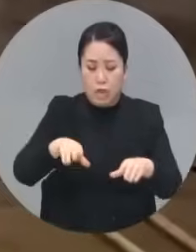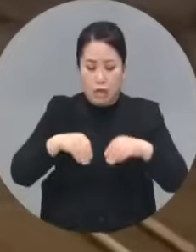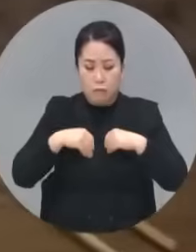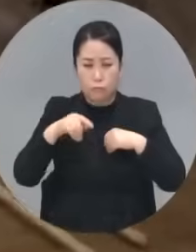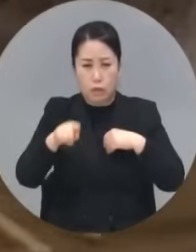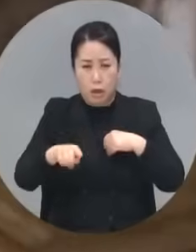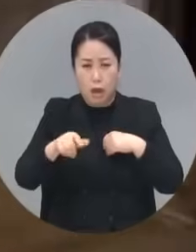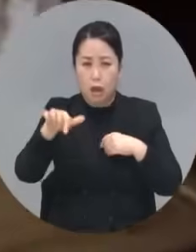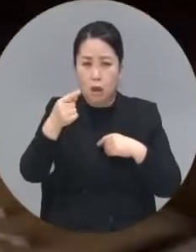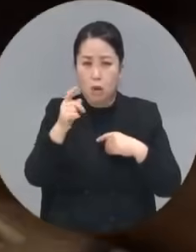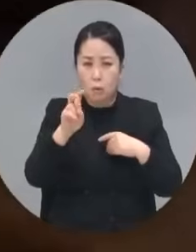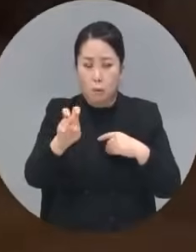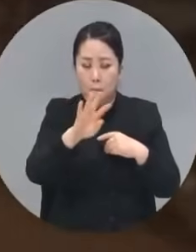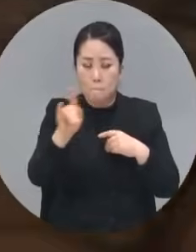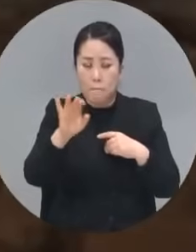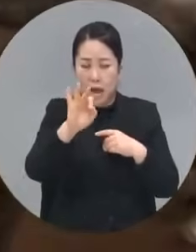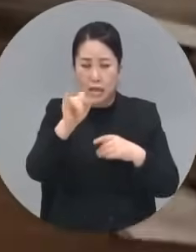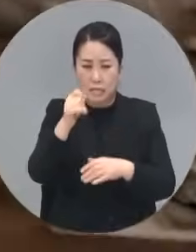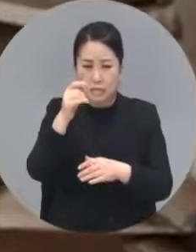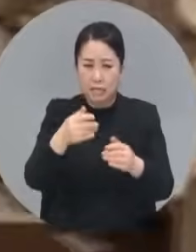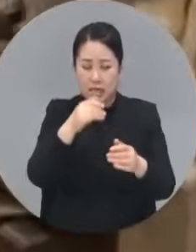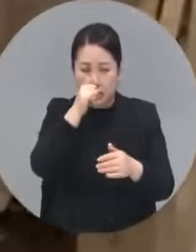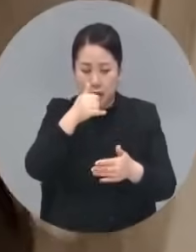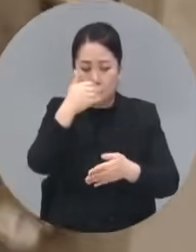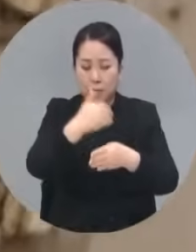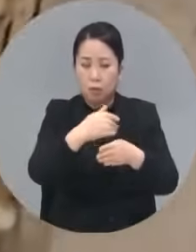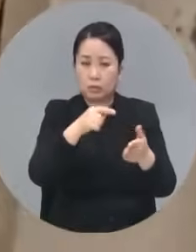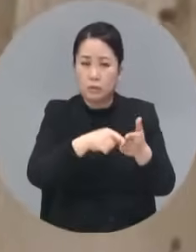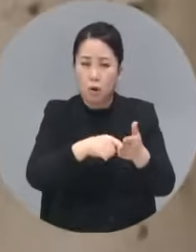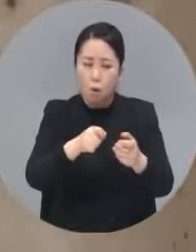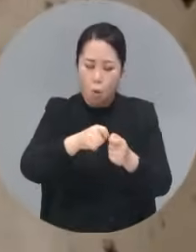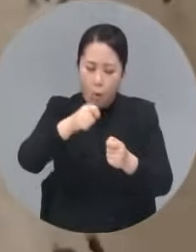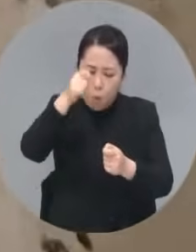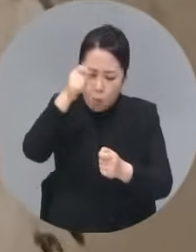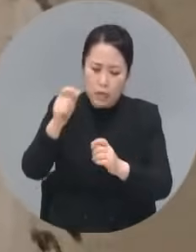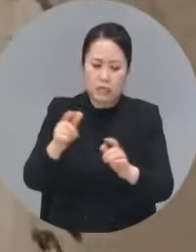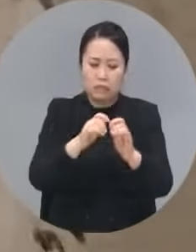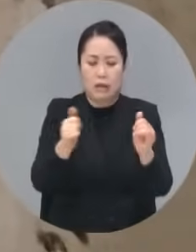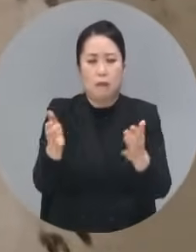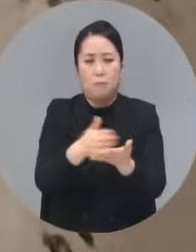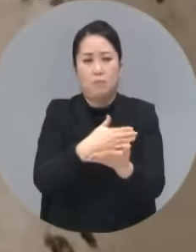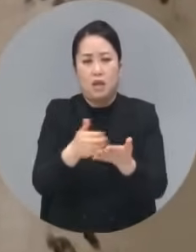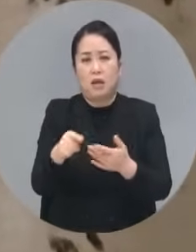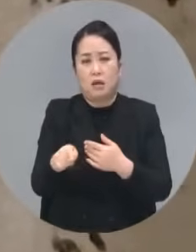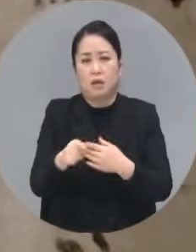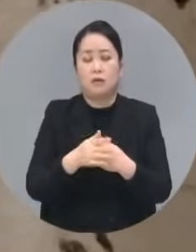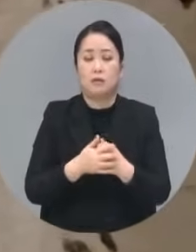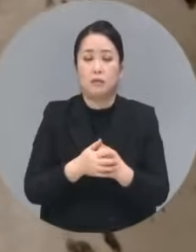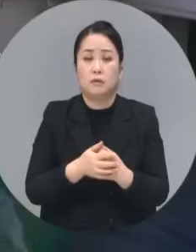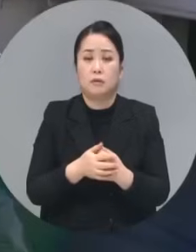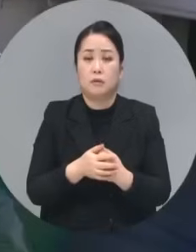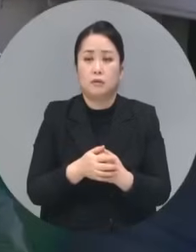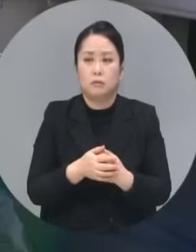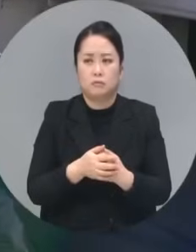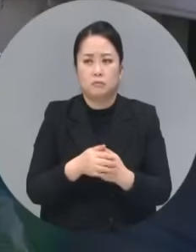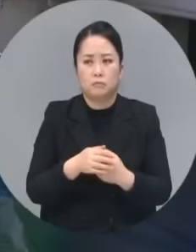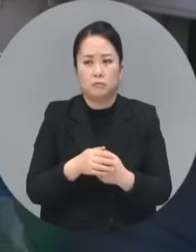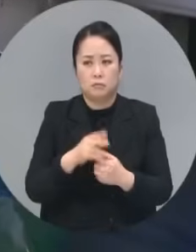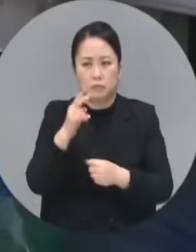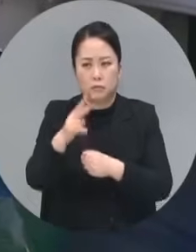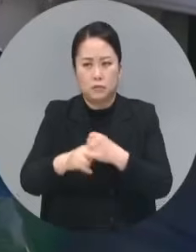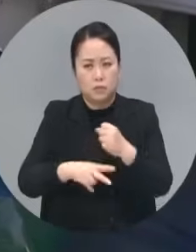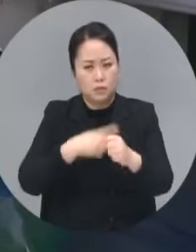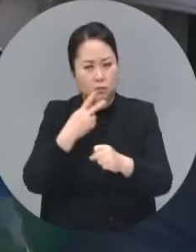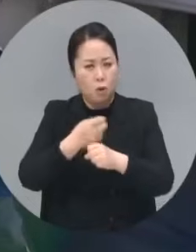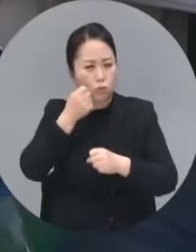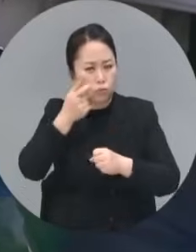곰팡이가 핀 벽지까지 곳곳이 오랫동안 사람이 살지 않았다는 것을 여실히 드러냅니다. 한 2년 반 동안 한 50가구